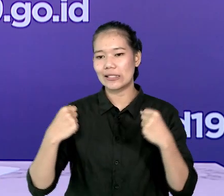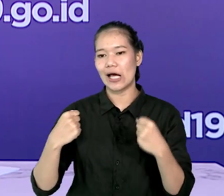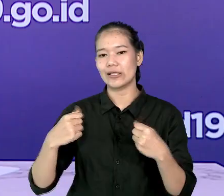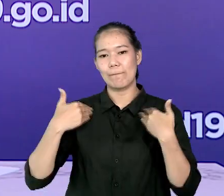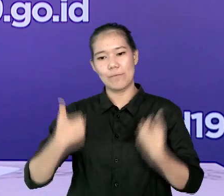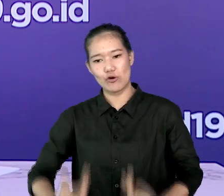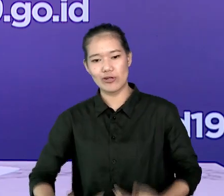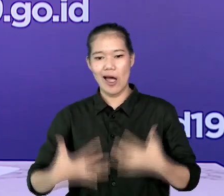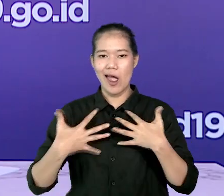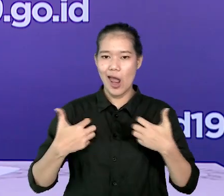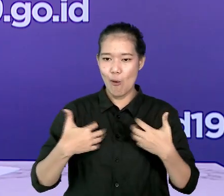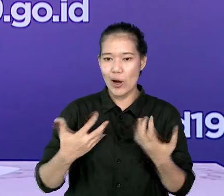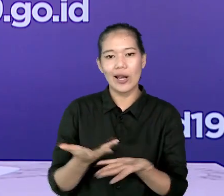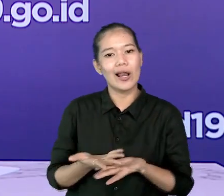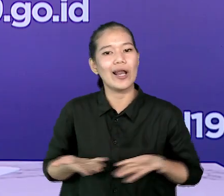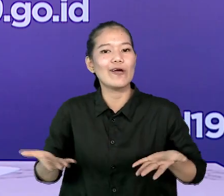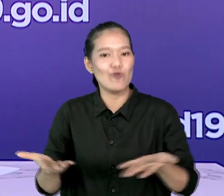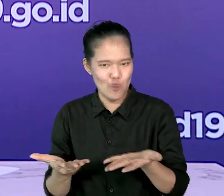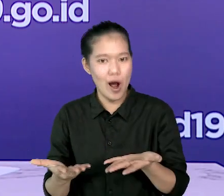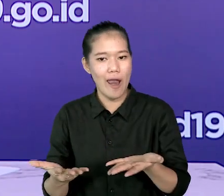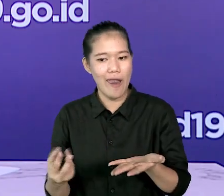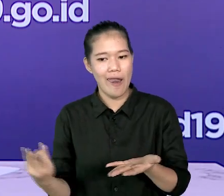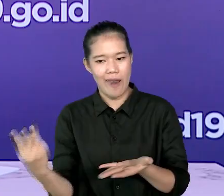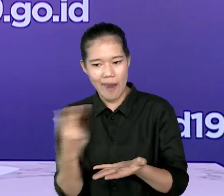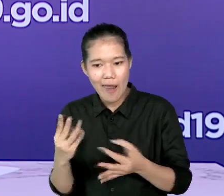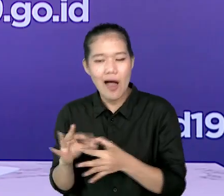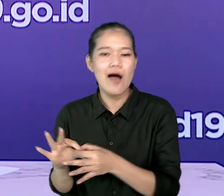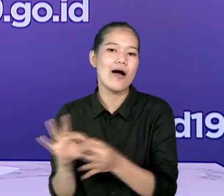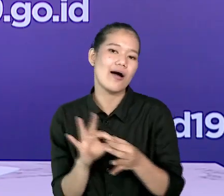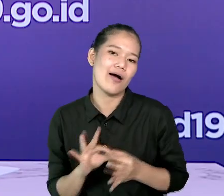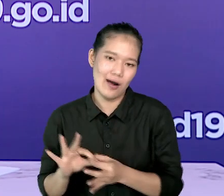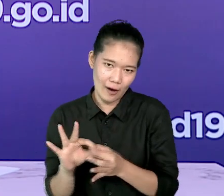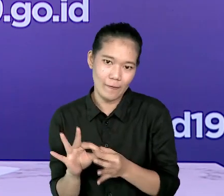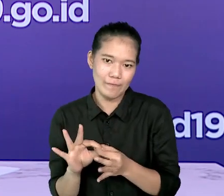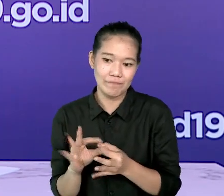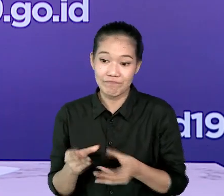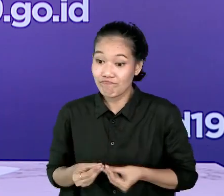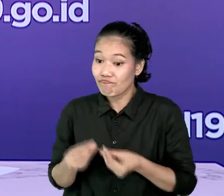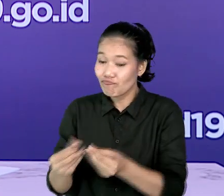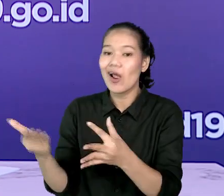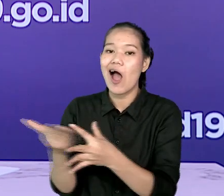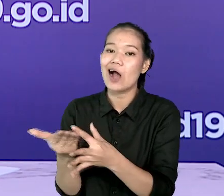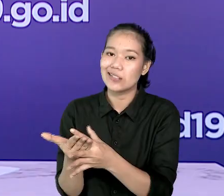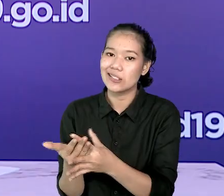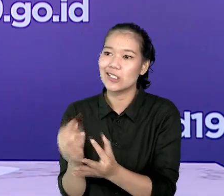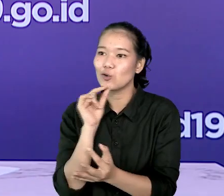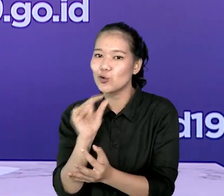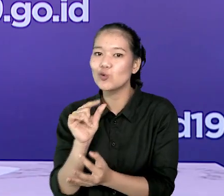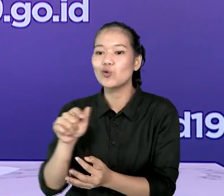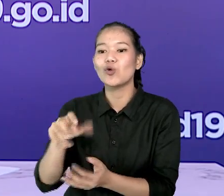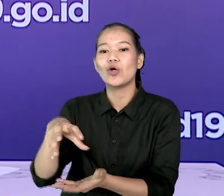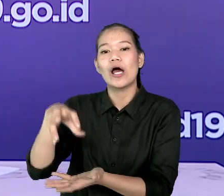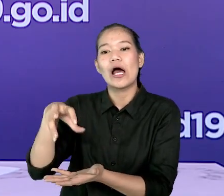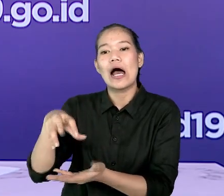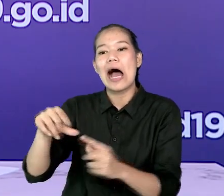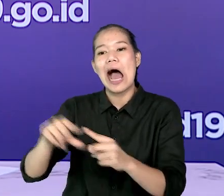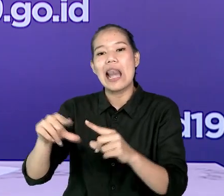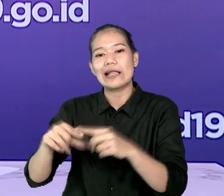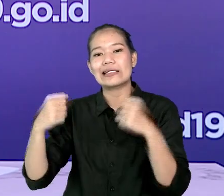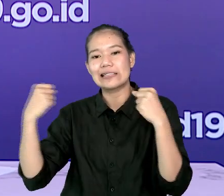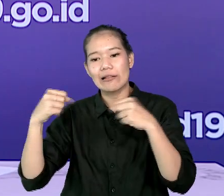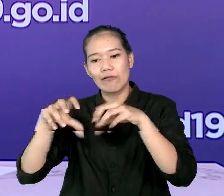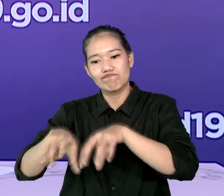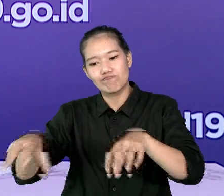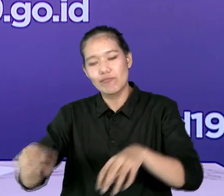manusia, hewan, lingkungan yang saling terkait dan memberikan akses terhadap farmasi dan alat kesehatan